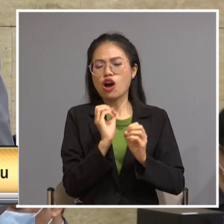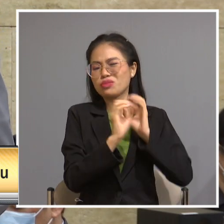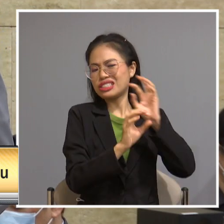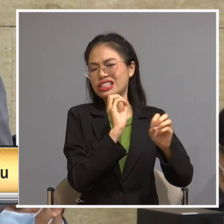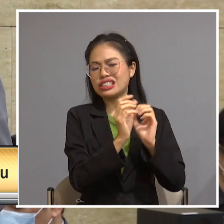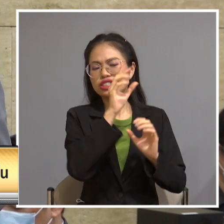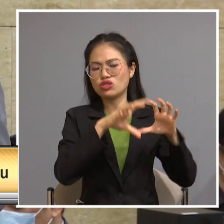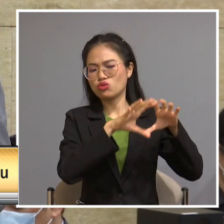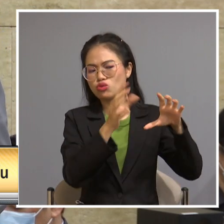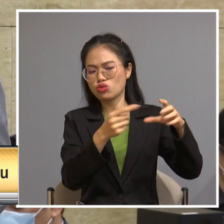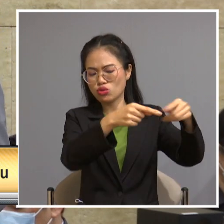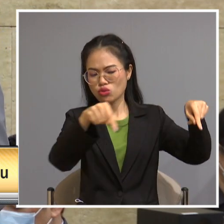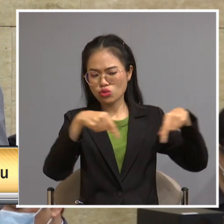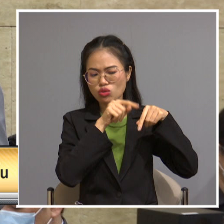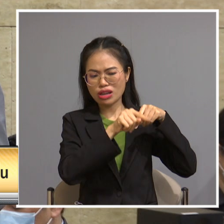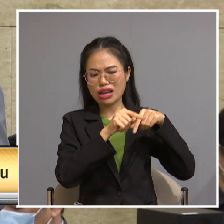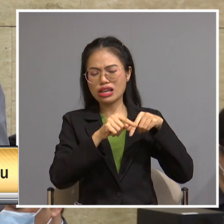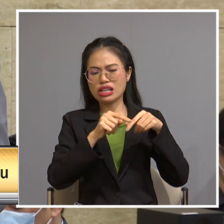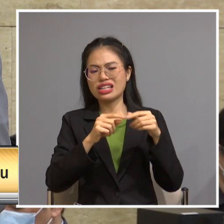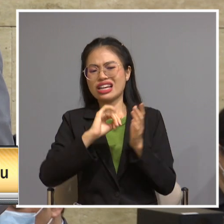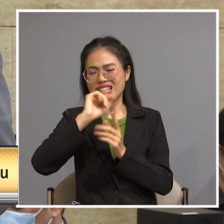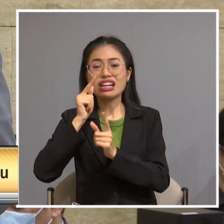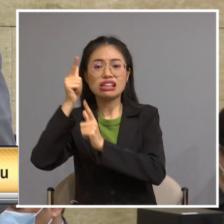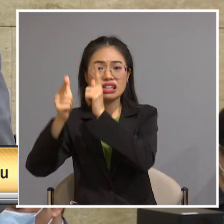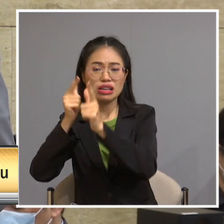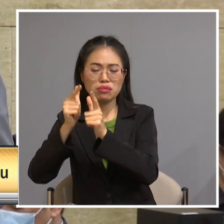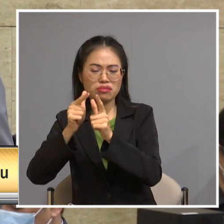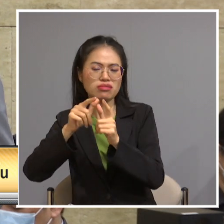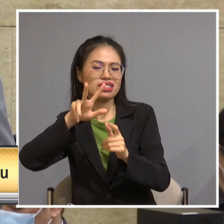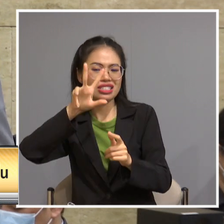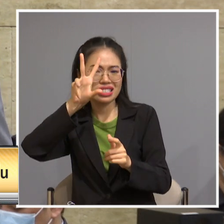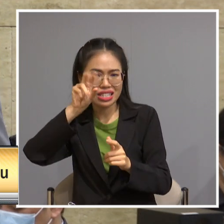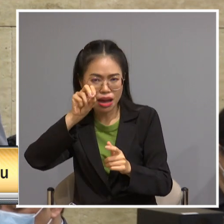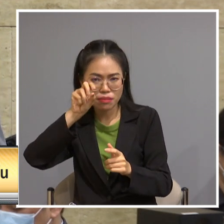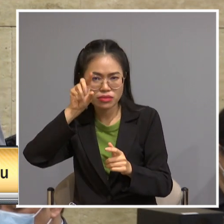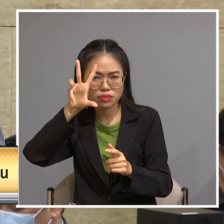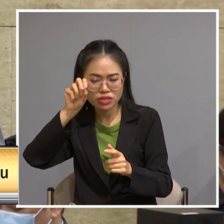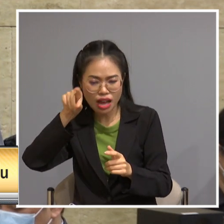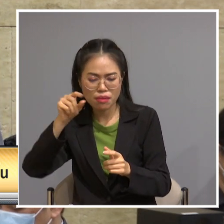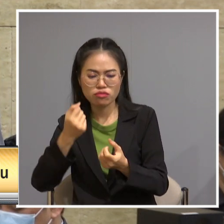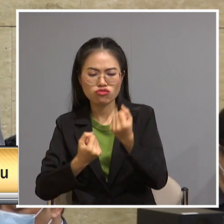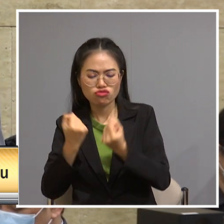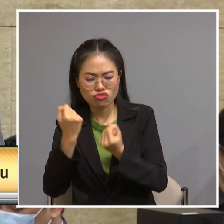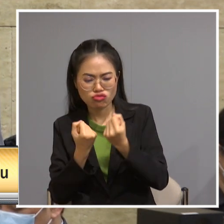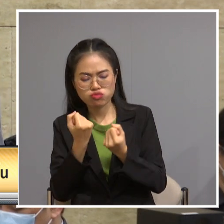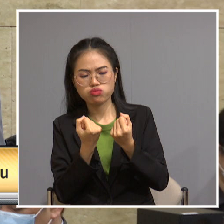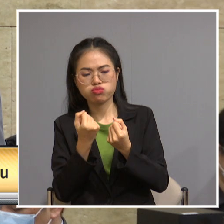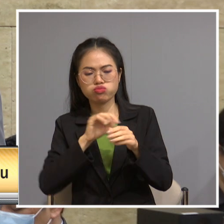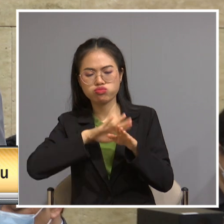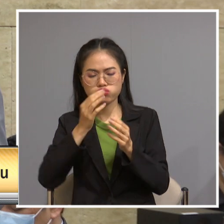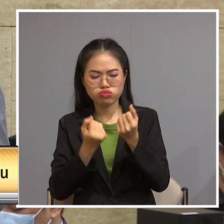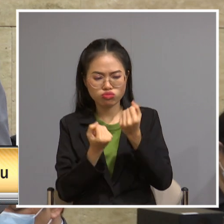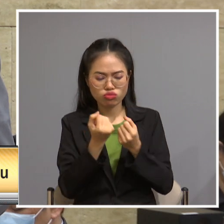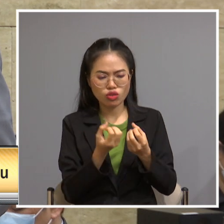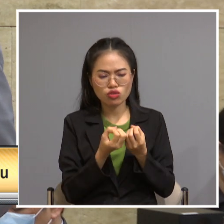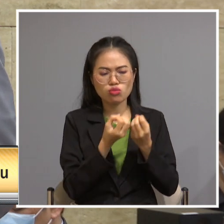ช้างให้จามตrian constantly passed some jrw verz บานแ่งนะครับ ระยะทางเดินทางไลมากเช่นเทศาาาา